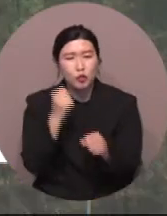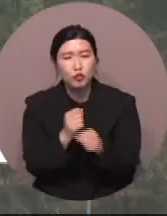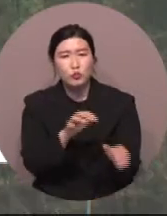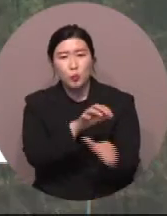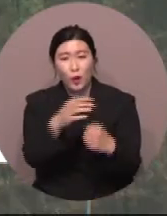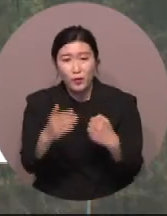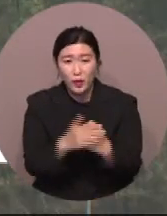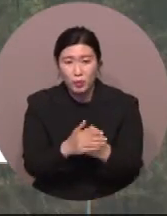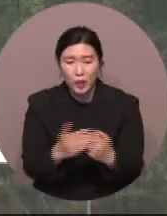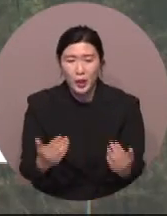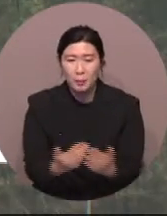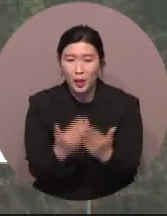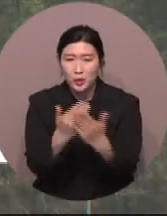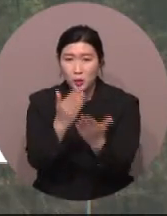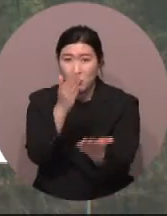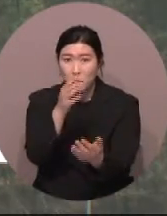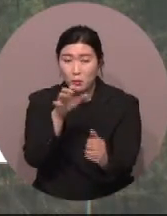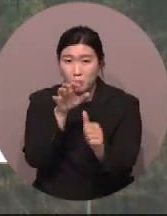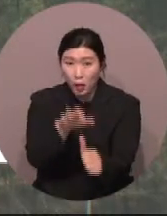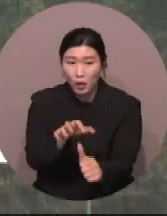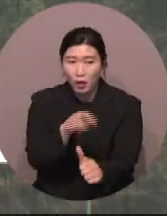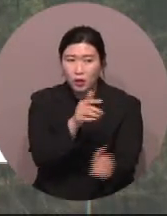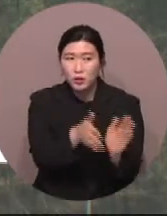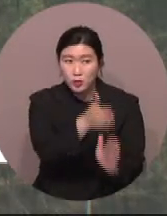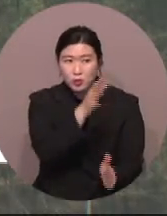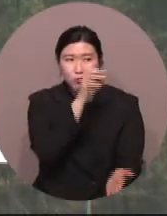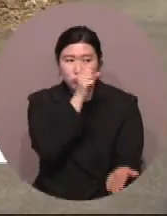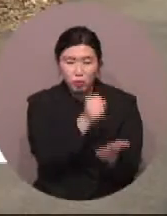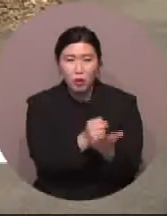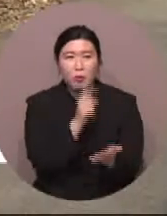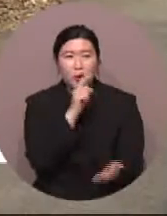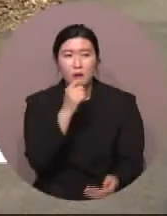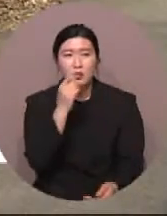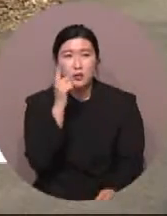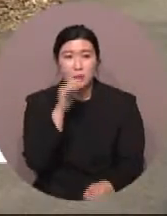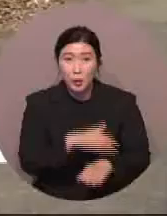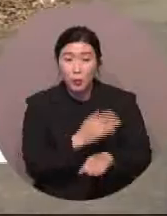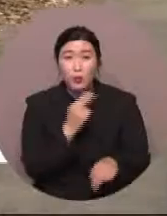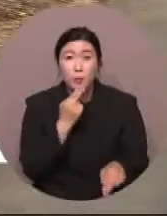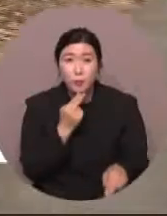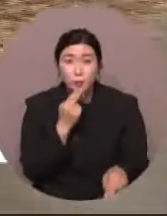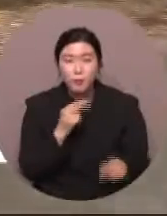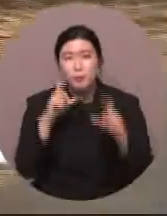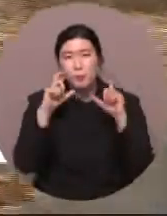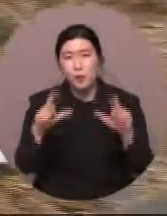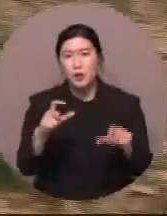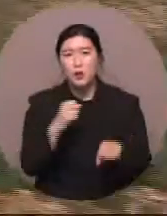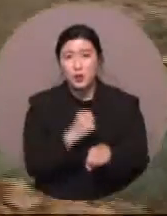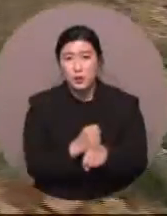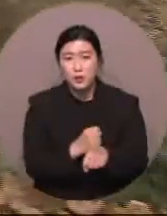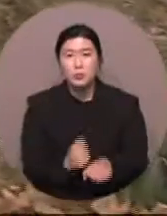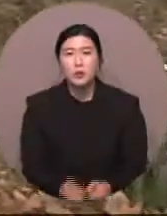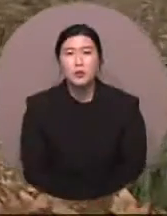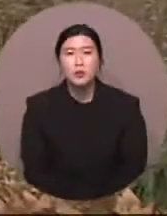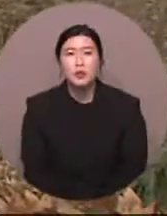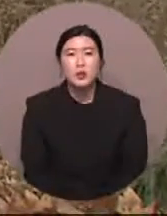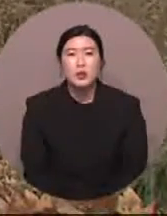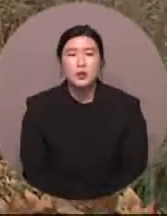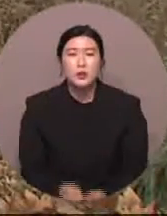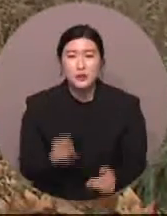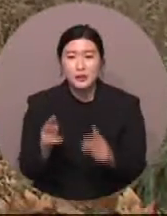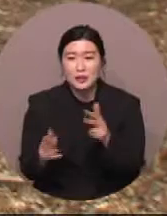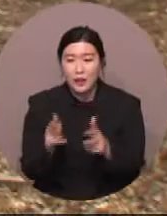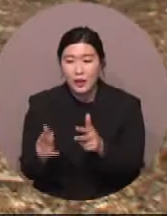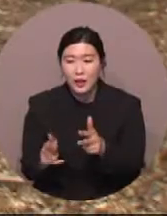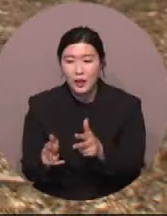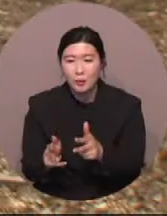개발을 막은 대전시 취소처분 은정 당했다는 대법원 판단에 따른 판결로 앞서 사업자 이익 침해가 더